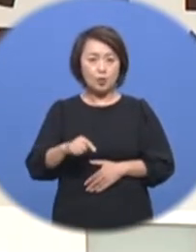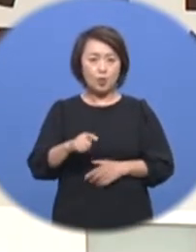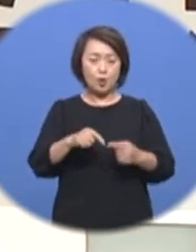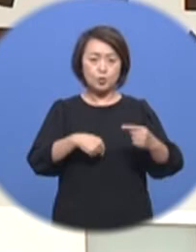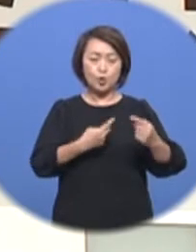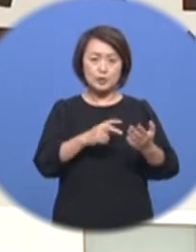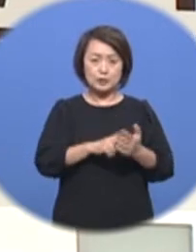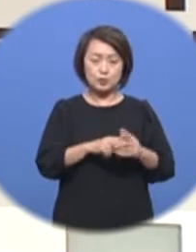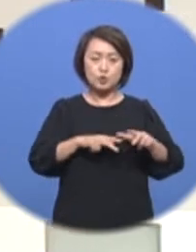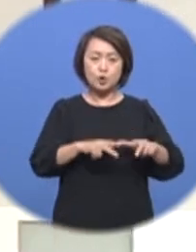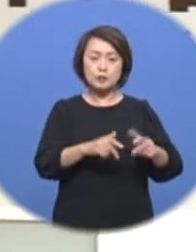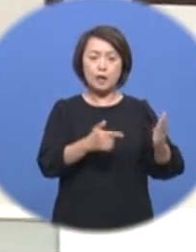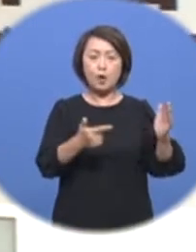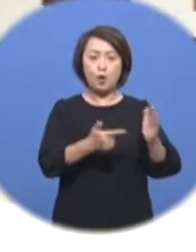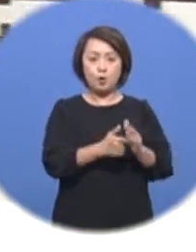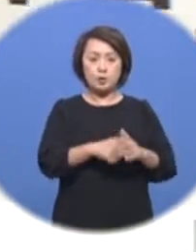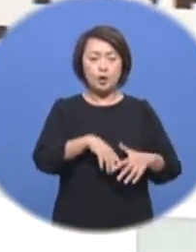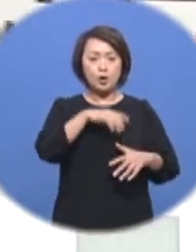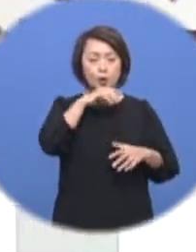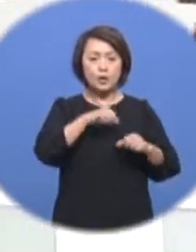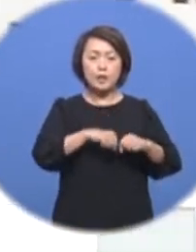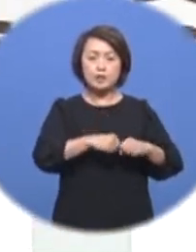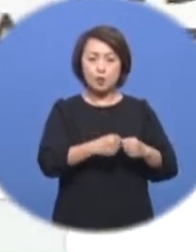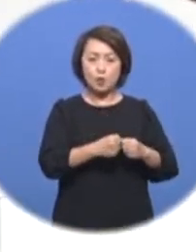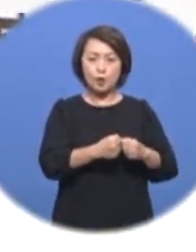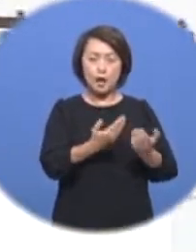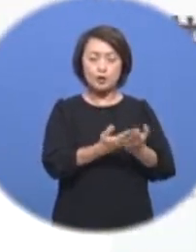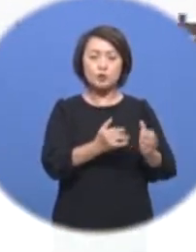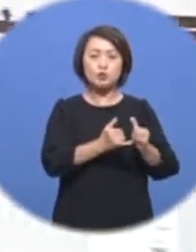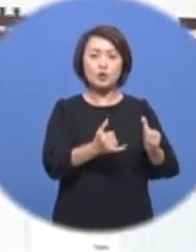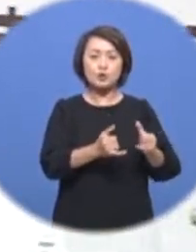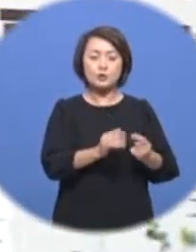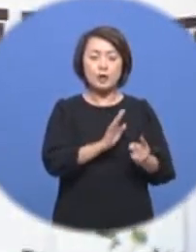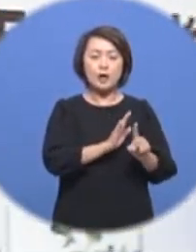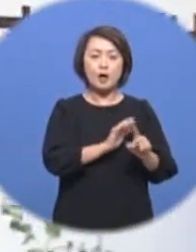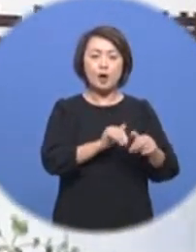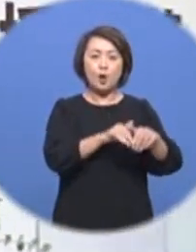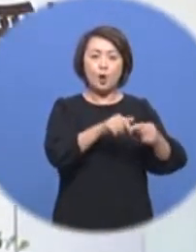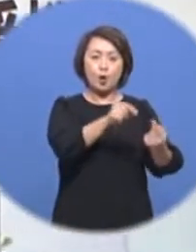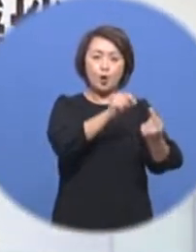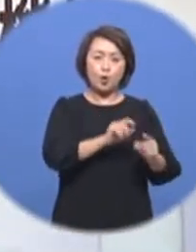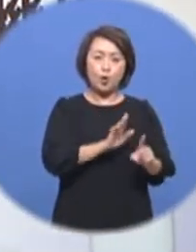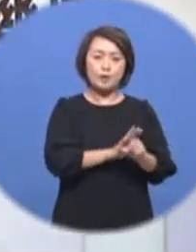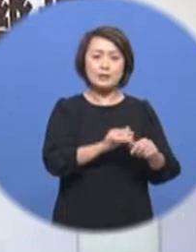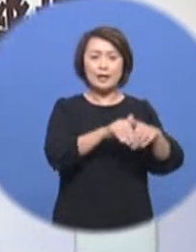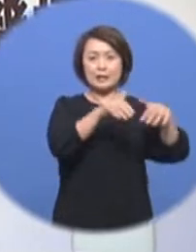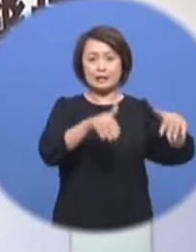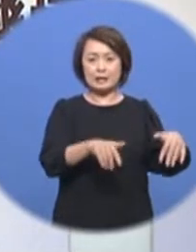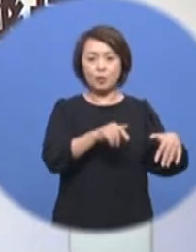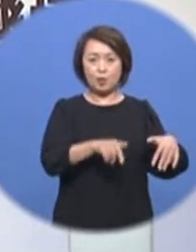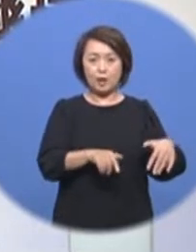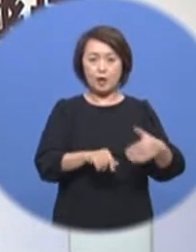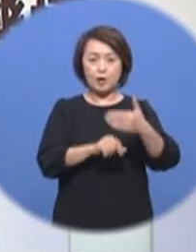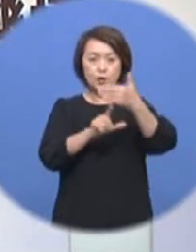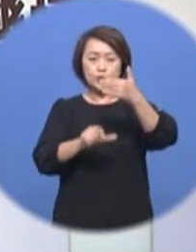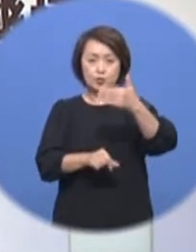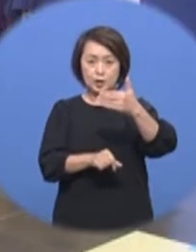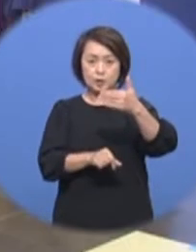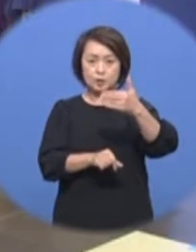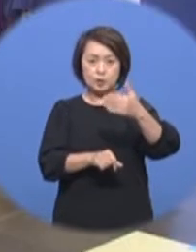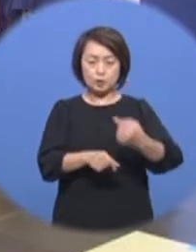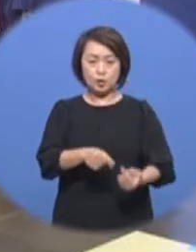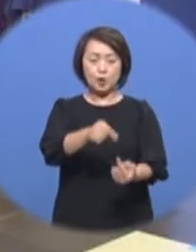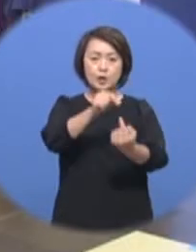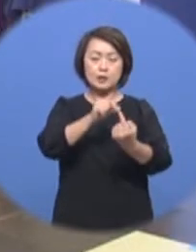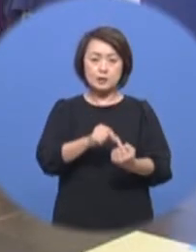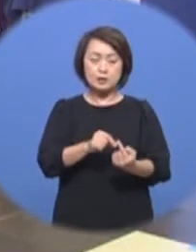政法人高齢障害求職者雇用支援機構が、国が定めた9月の障害者雇用支